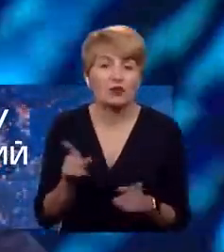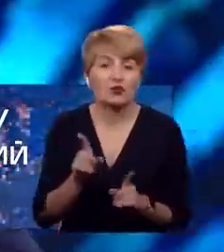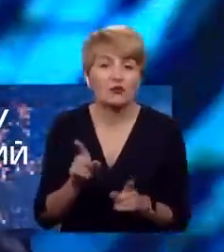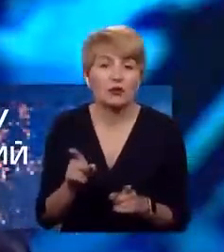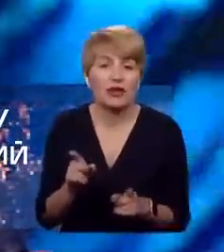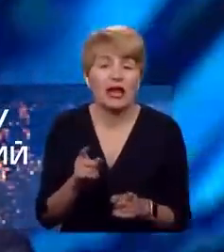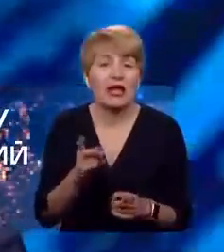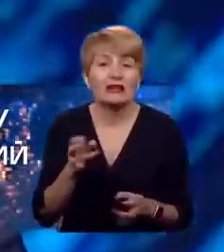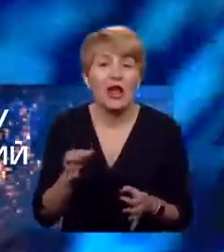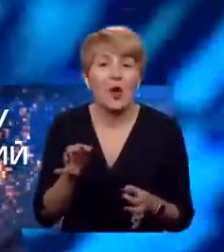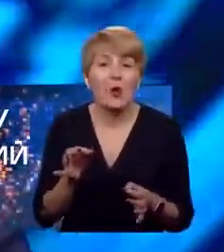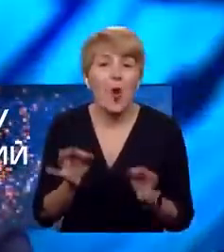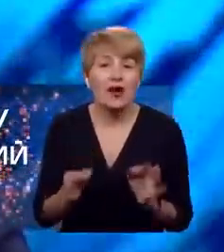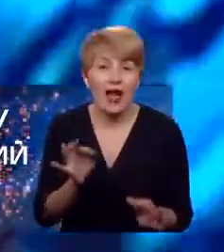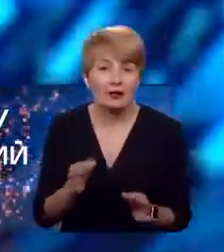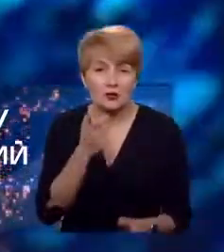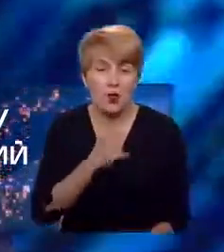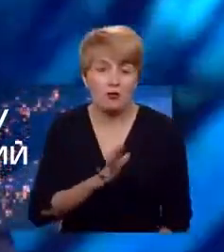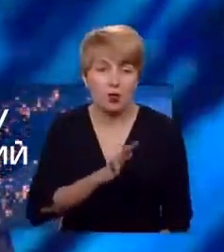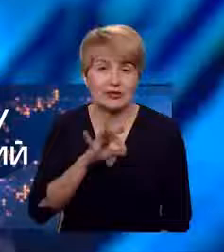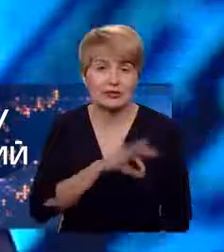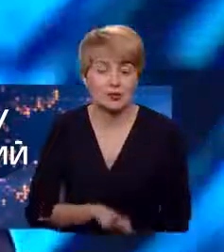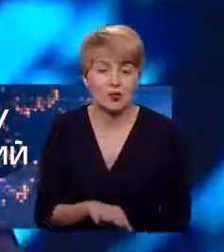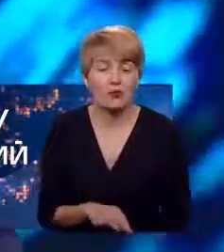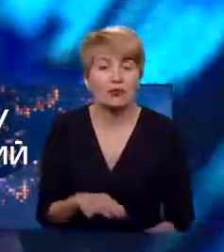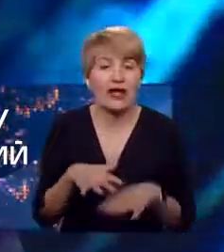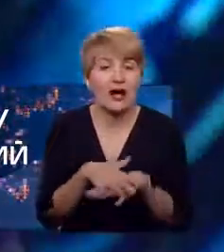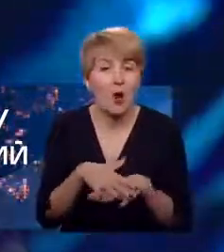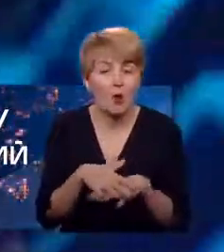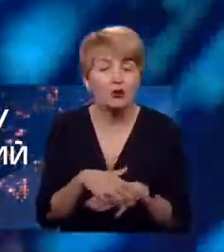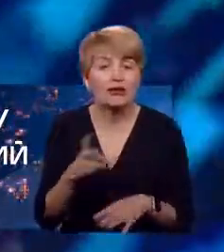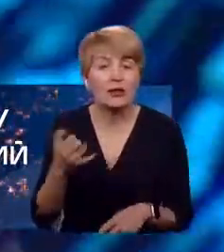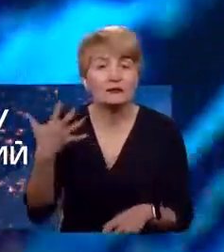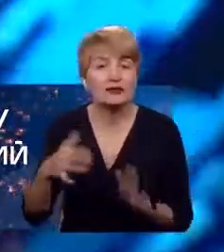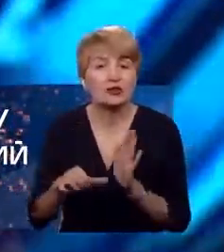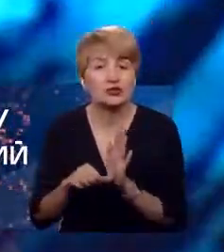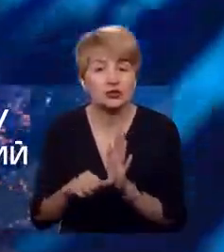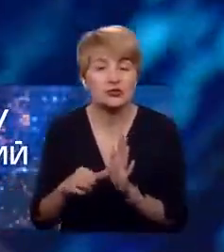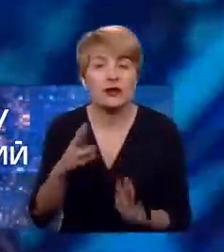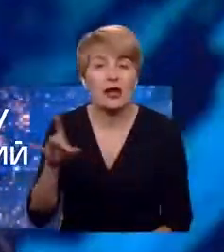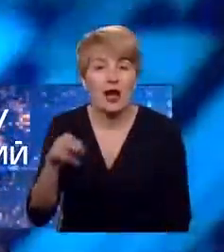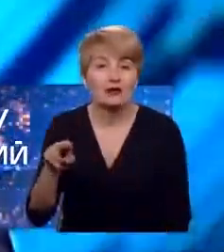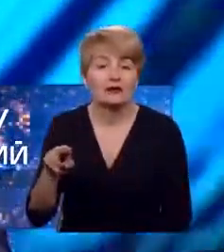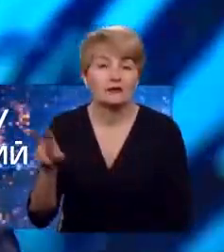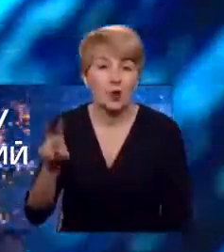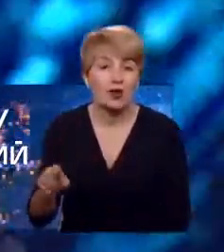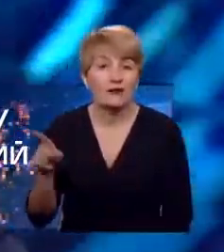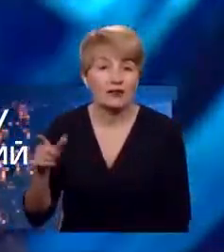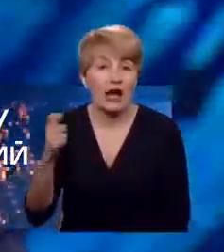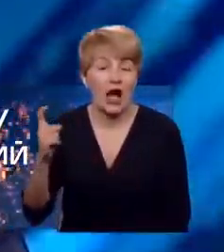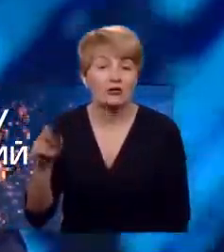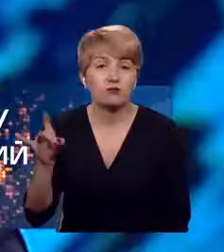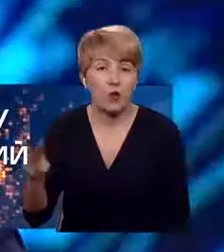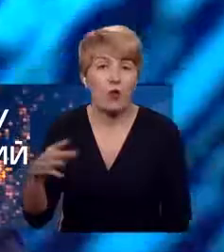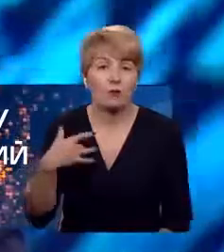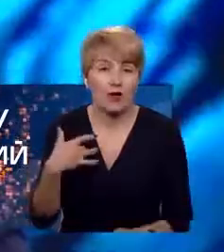і некоректно застосовувати. Хоча треба сказати, що рахунки на 56 мільярдів доларів «Газпром» нам виставив, «Нафтогаз»